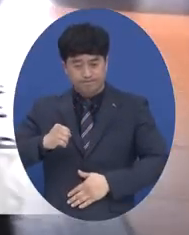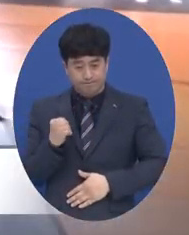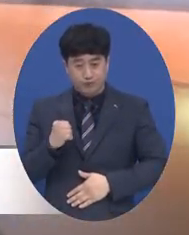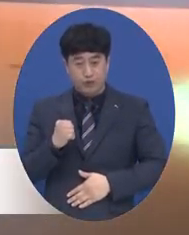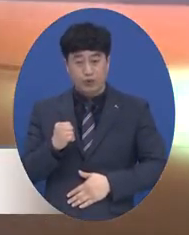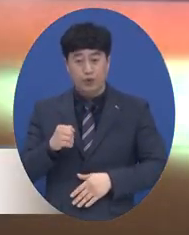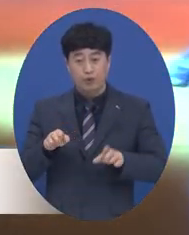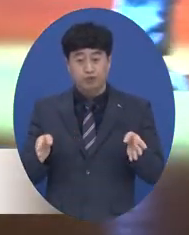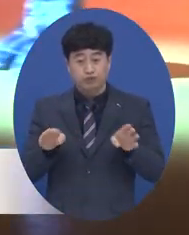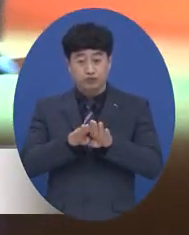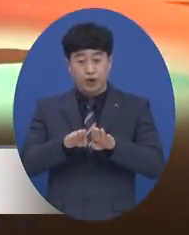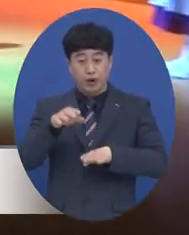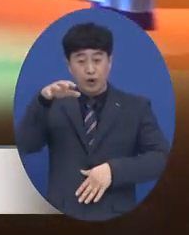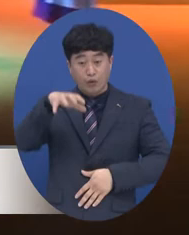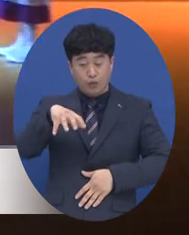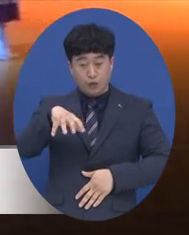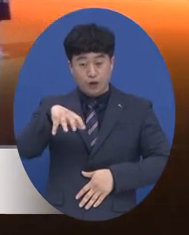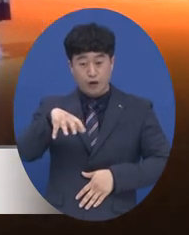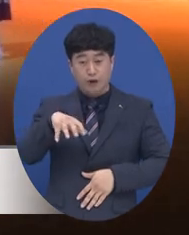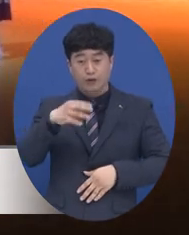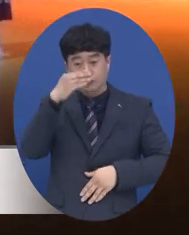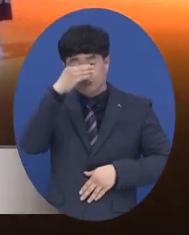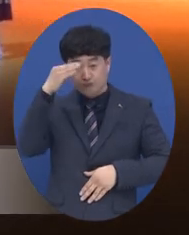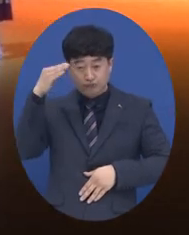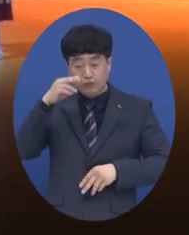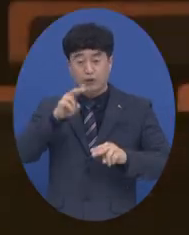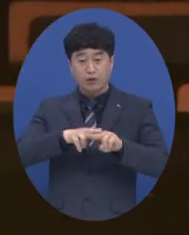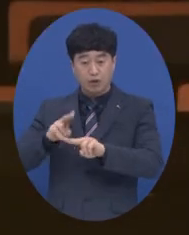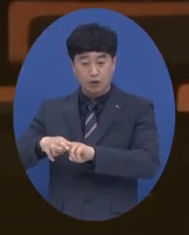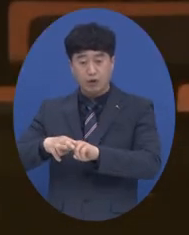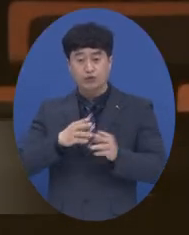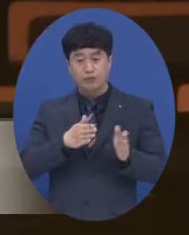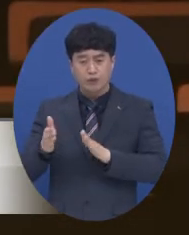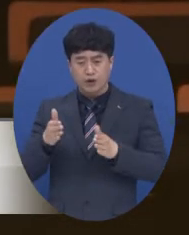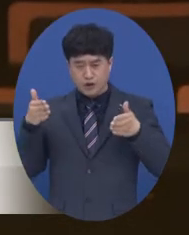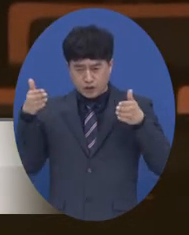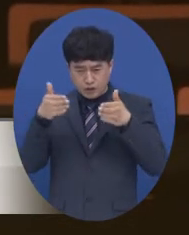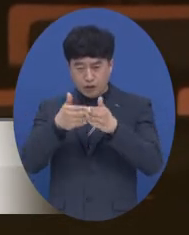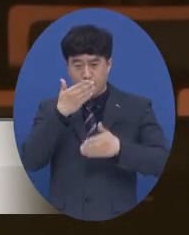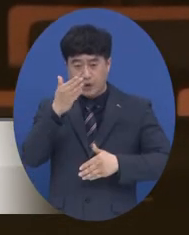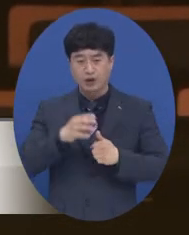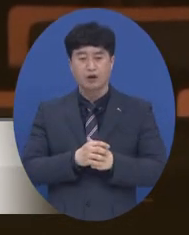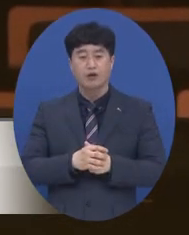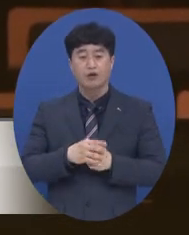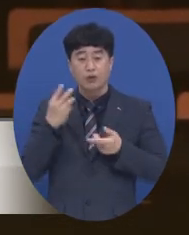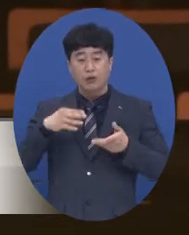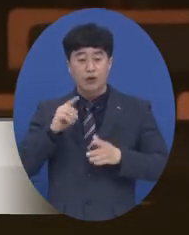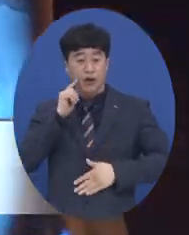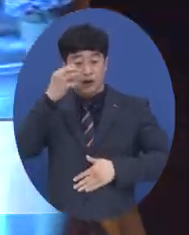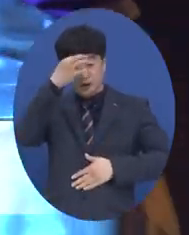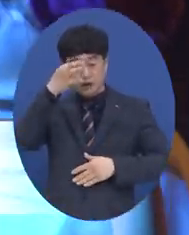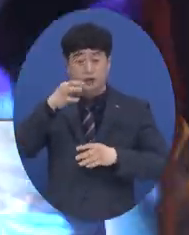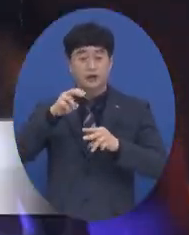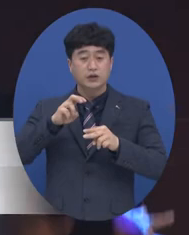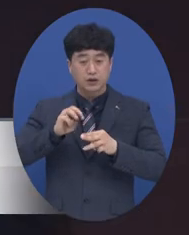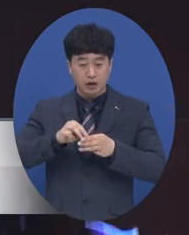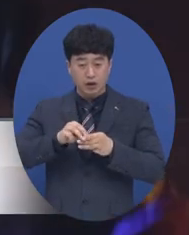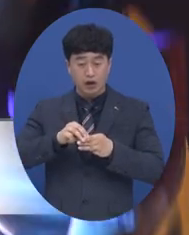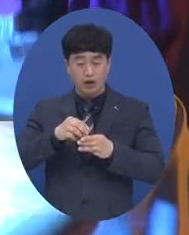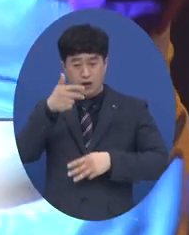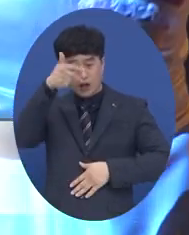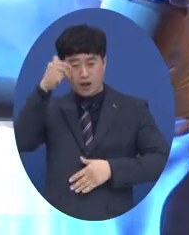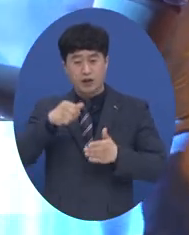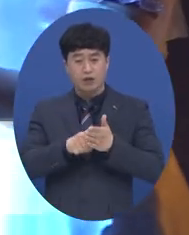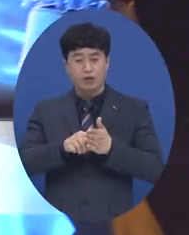마련한 파격적인 공간 활용이 몰입감을 더해줍니다. 경기아트센터 경기도극단이 고전 작품, 꿈의